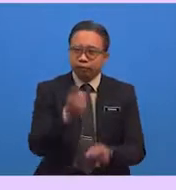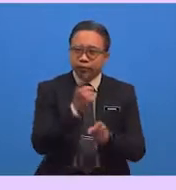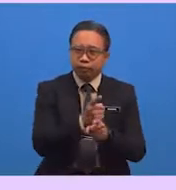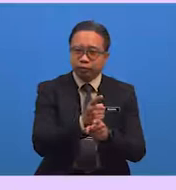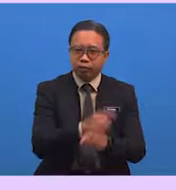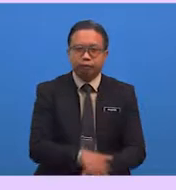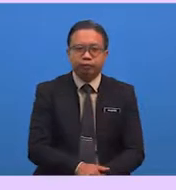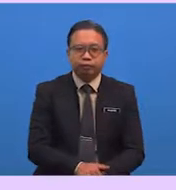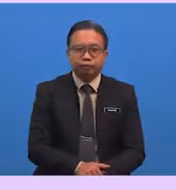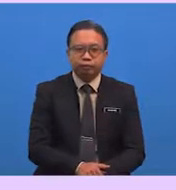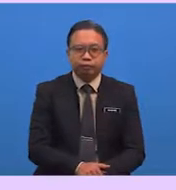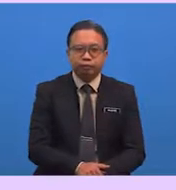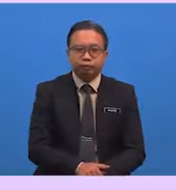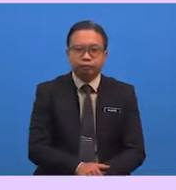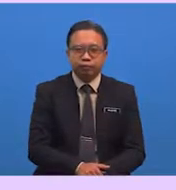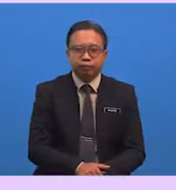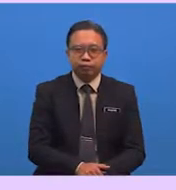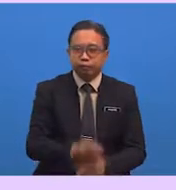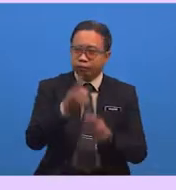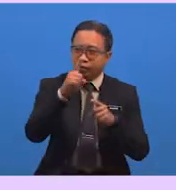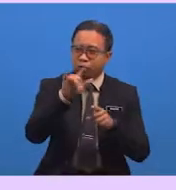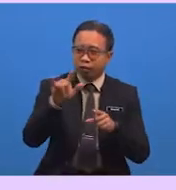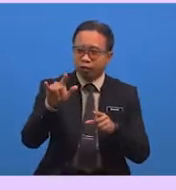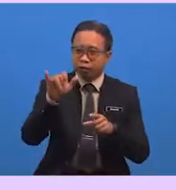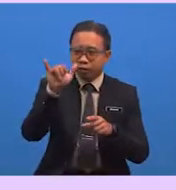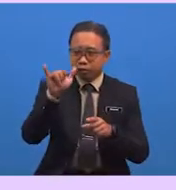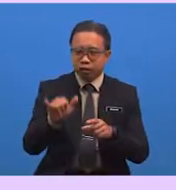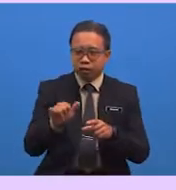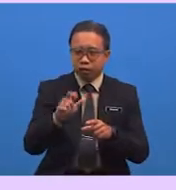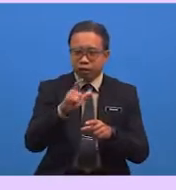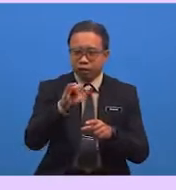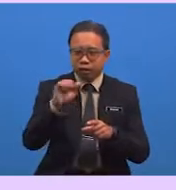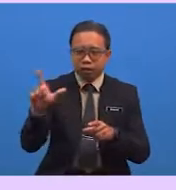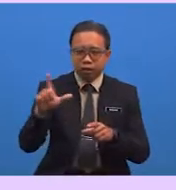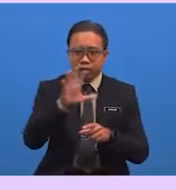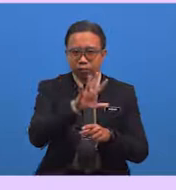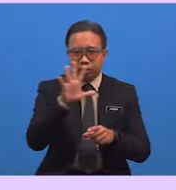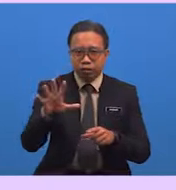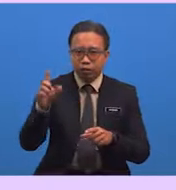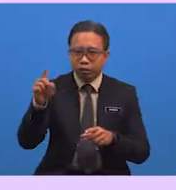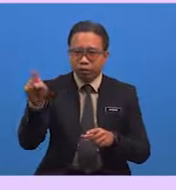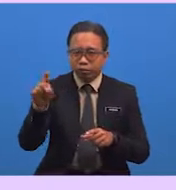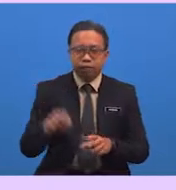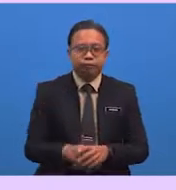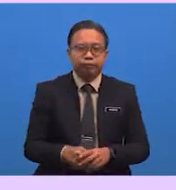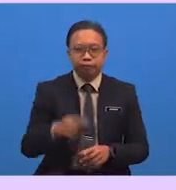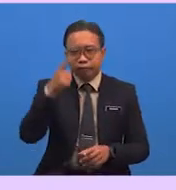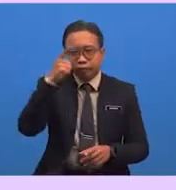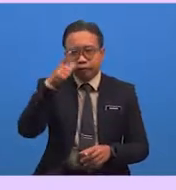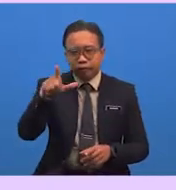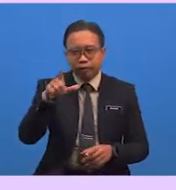Betul. Tepat kiraannya. Jawapannya ialah 55 darjah. kita lihat